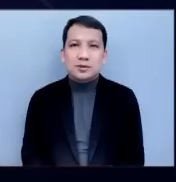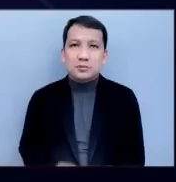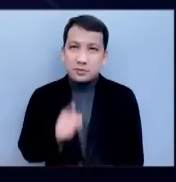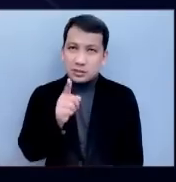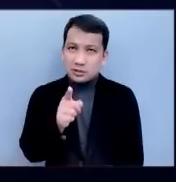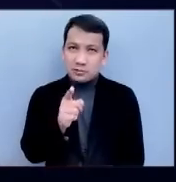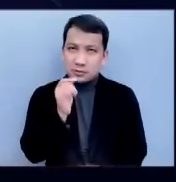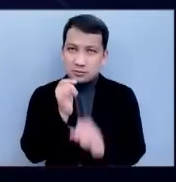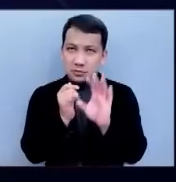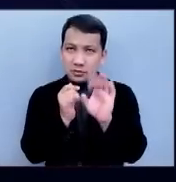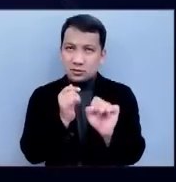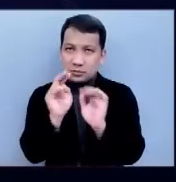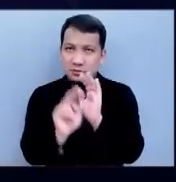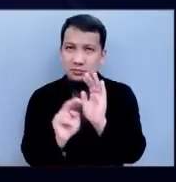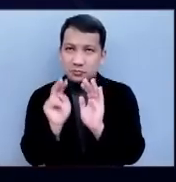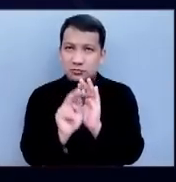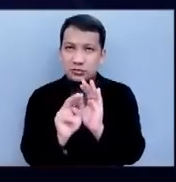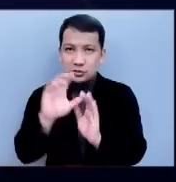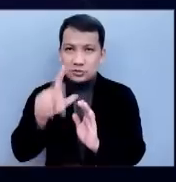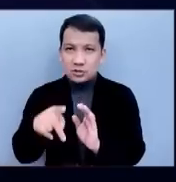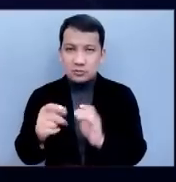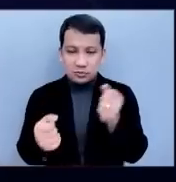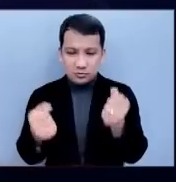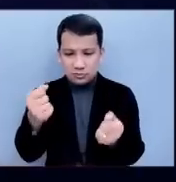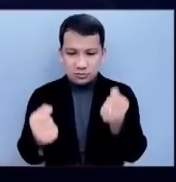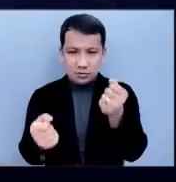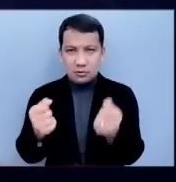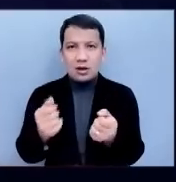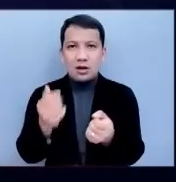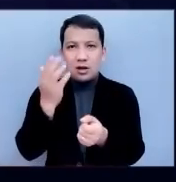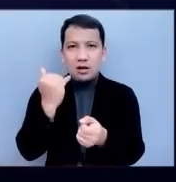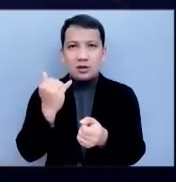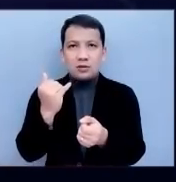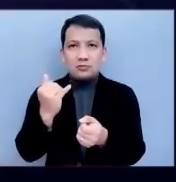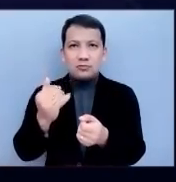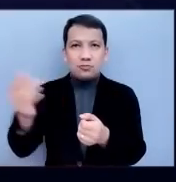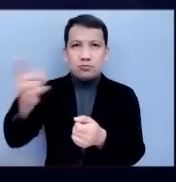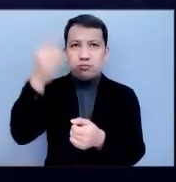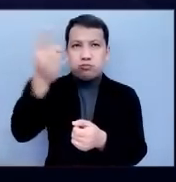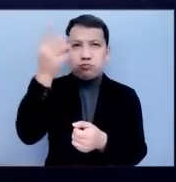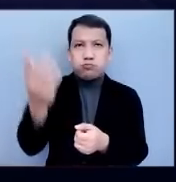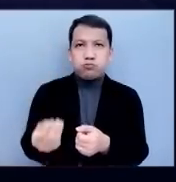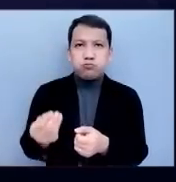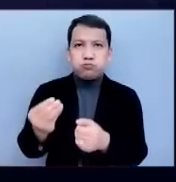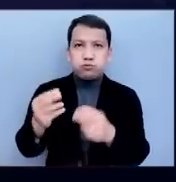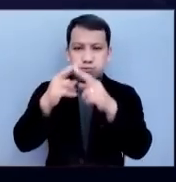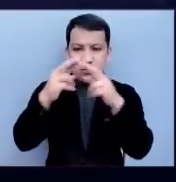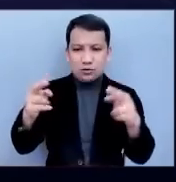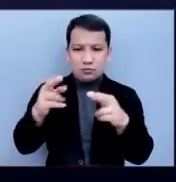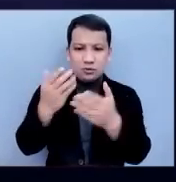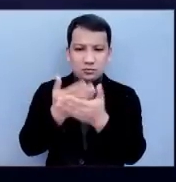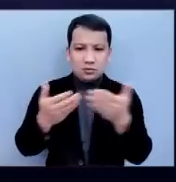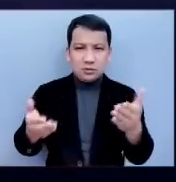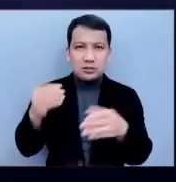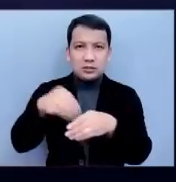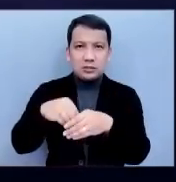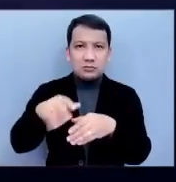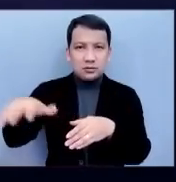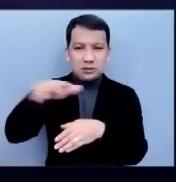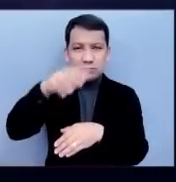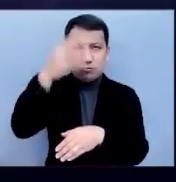sa cellphone video na ito ng isang motorista kung paano nagliparan sa himpapawid ang mga yero at iba pang gamit sa gitna ng isang